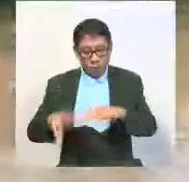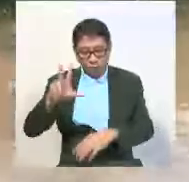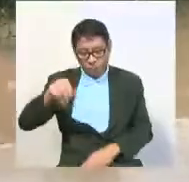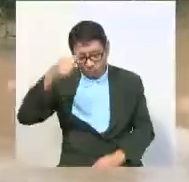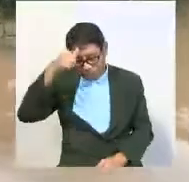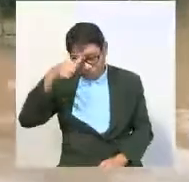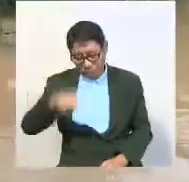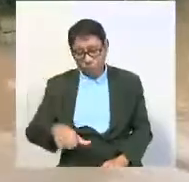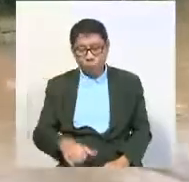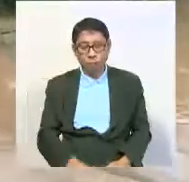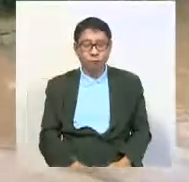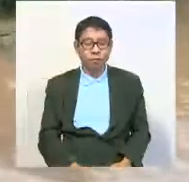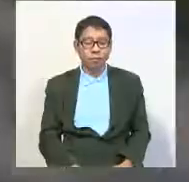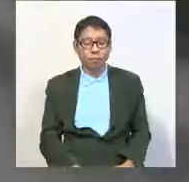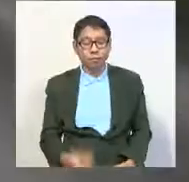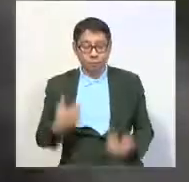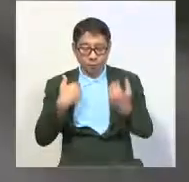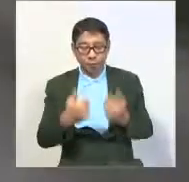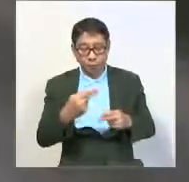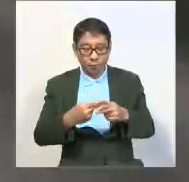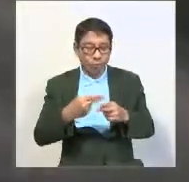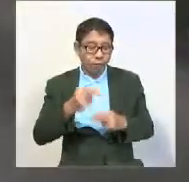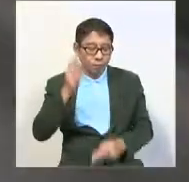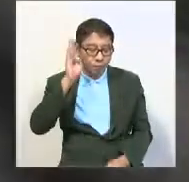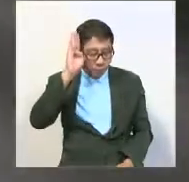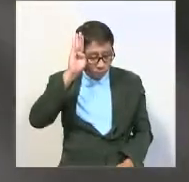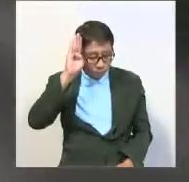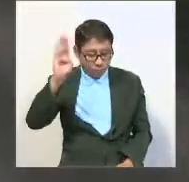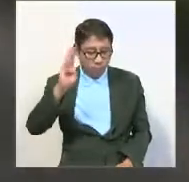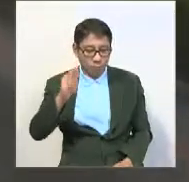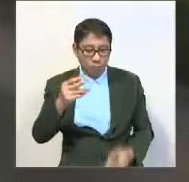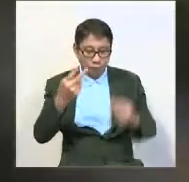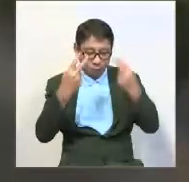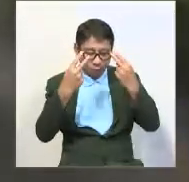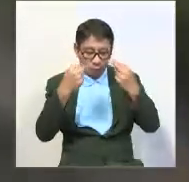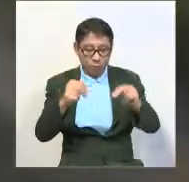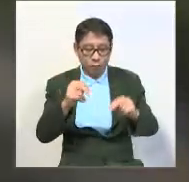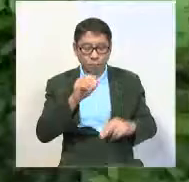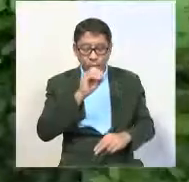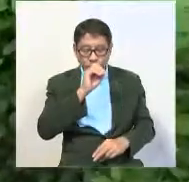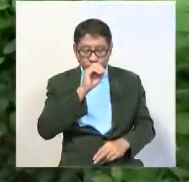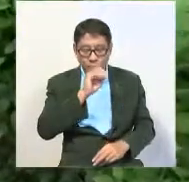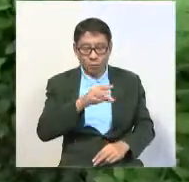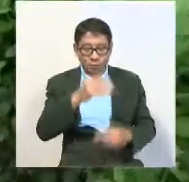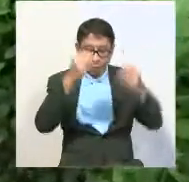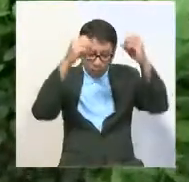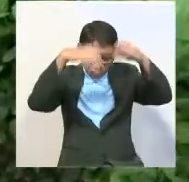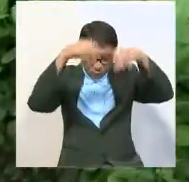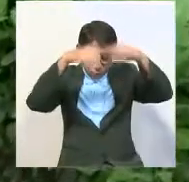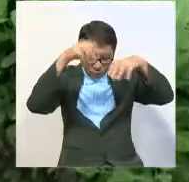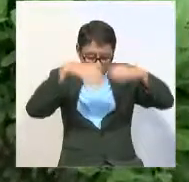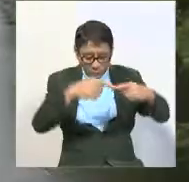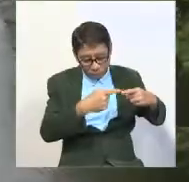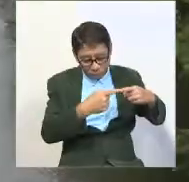วันขณะที่นายบัญชาศรีมงคลนายกเทศมนตรีตำบลกองนางบอกว่าฝนที่ตกหนักต่